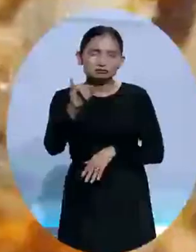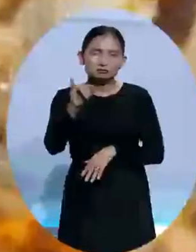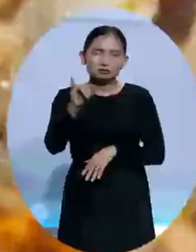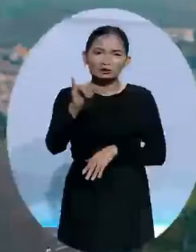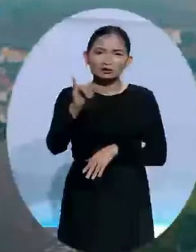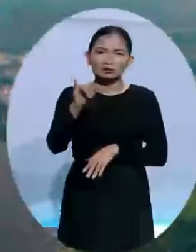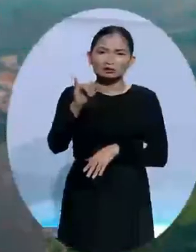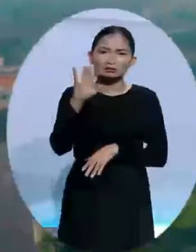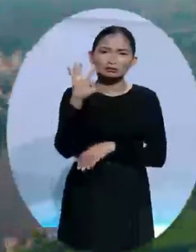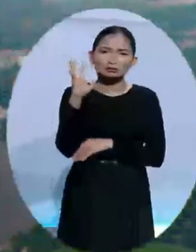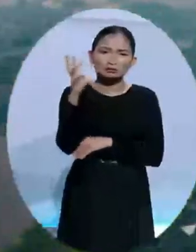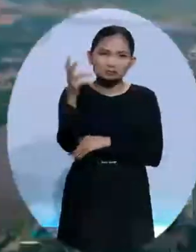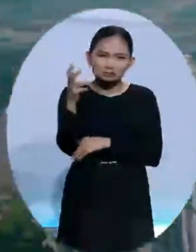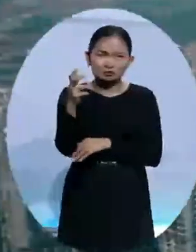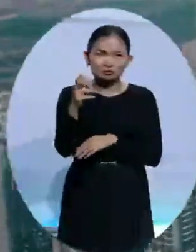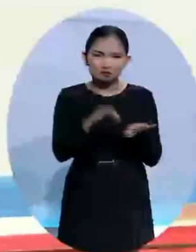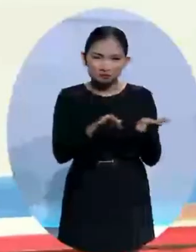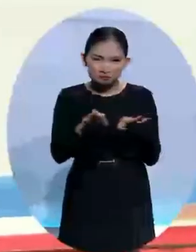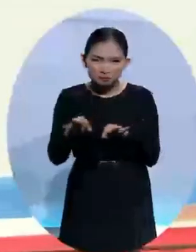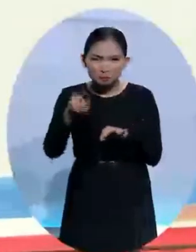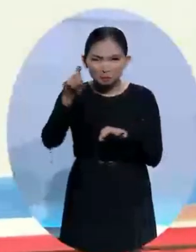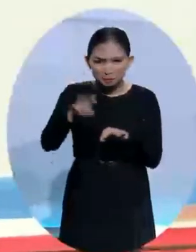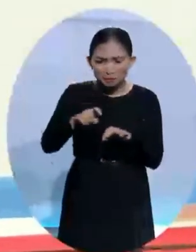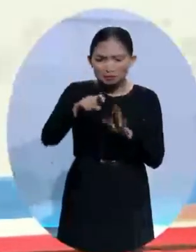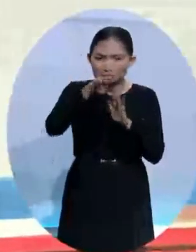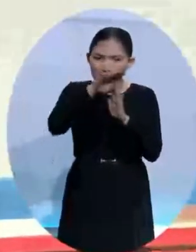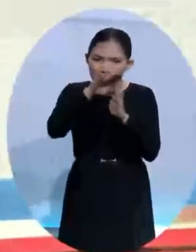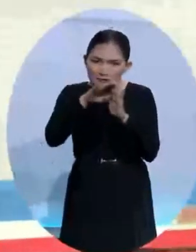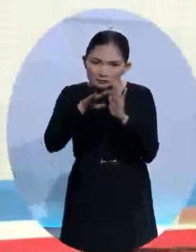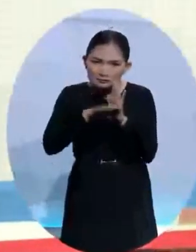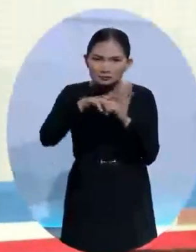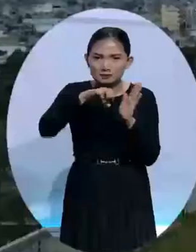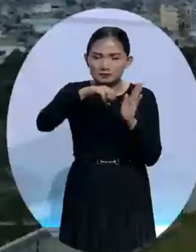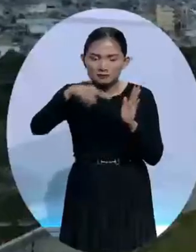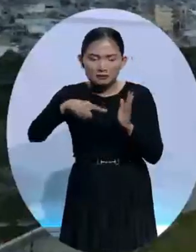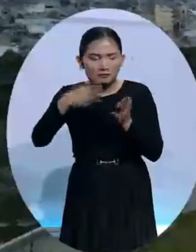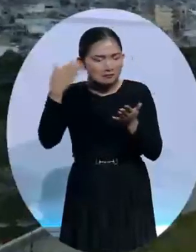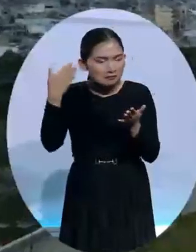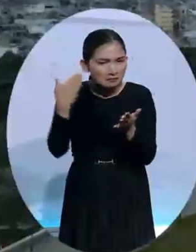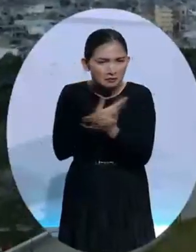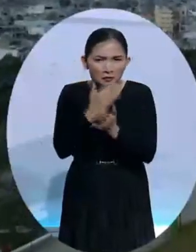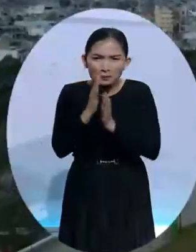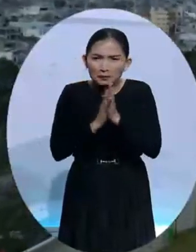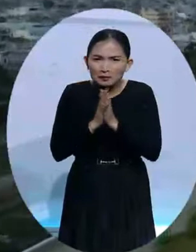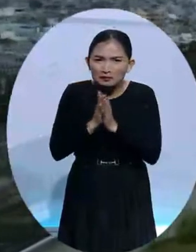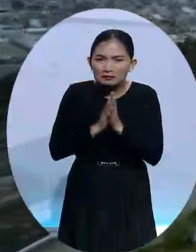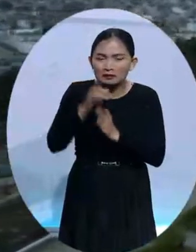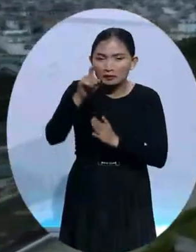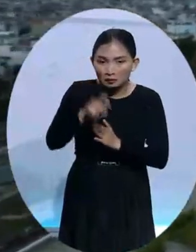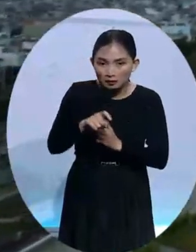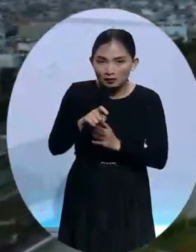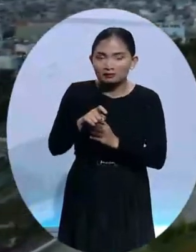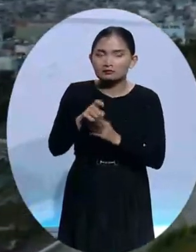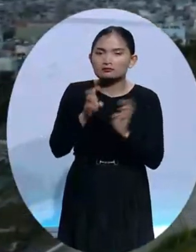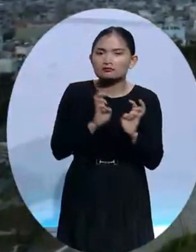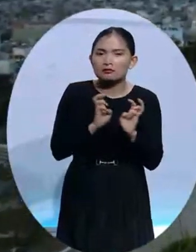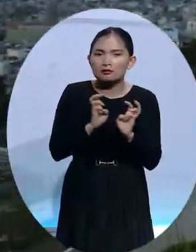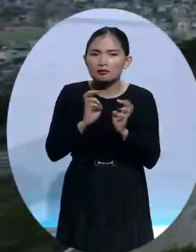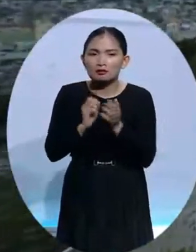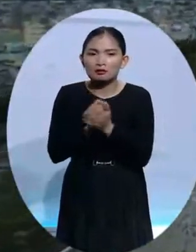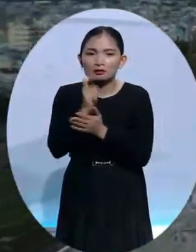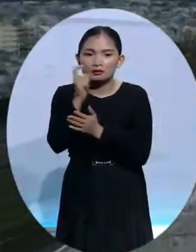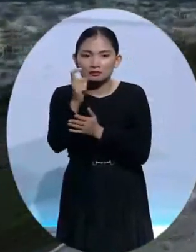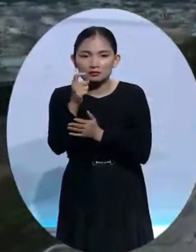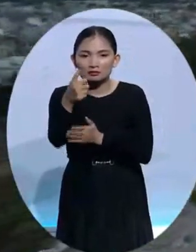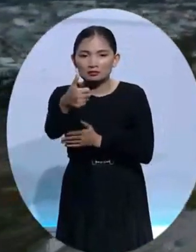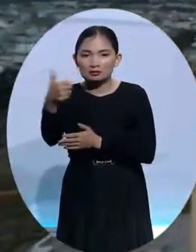du lịch mới nhằm tạo sức hấp dẫn đối với khách nội địa và chuẩn bị đón đợt cao điểm khách quốc tế từ tháng 9 tới. Tuy nhiên, để thu hút